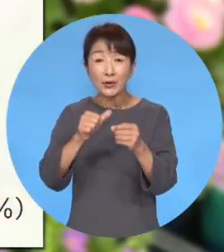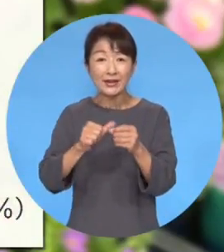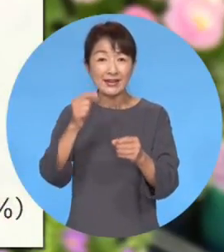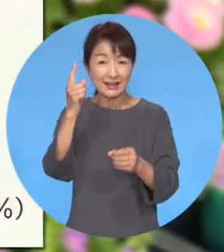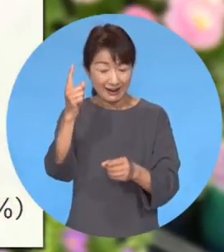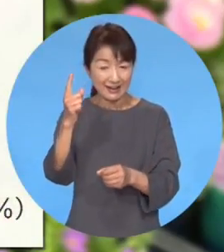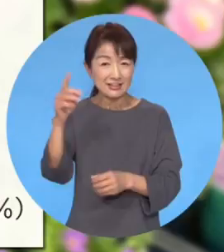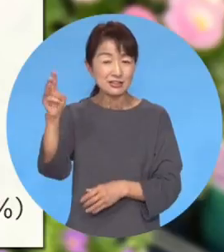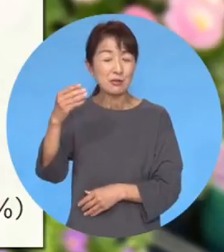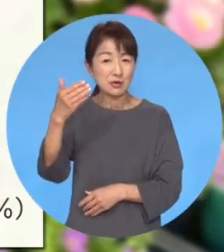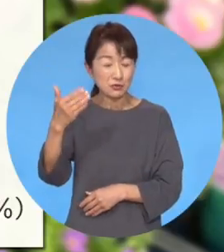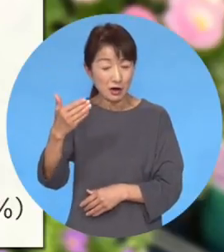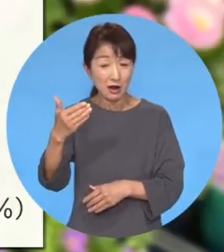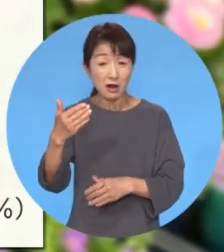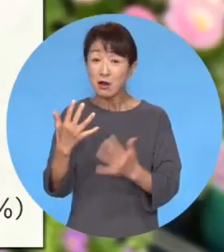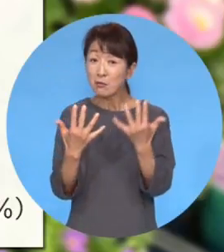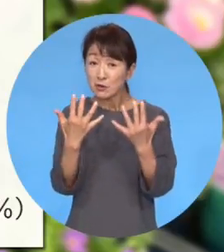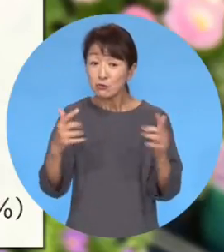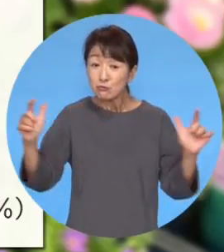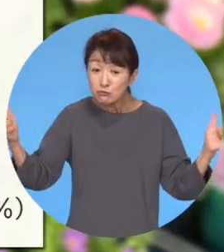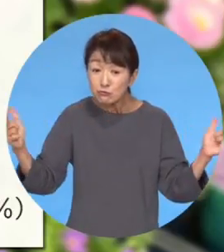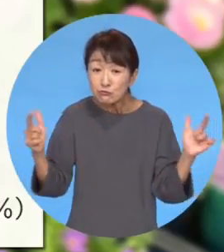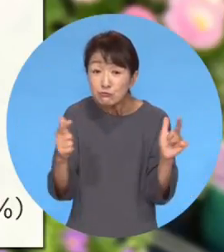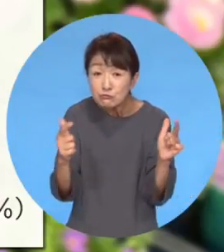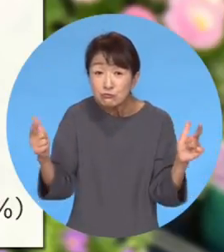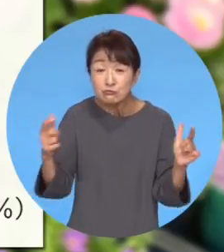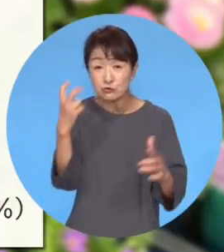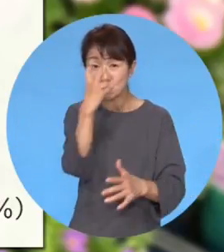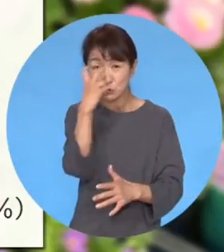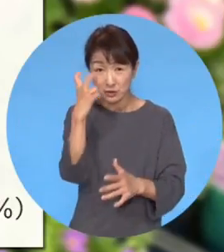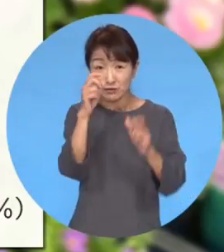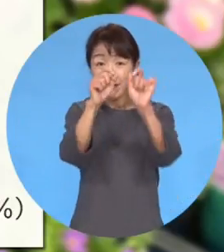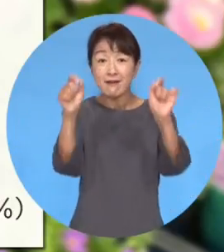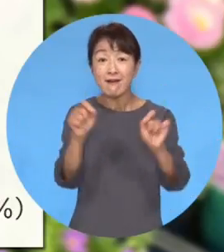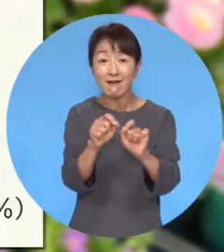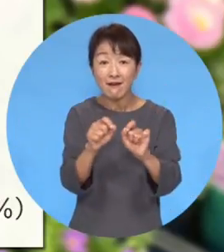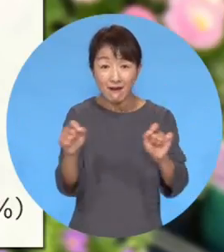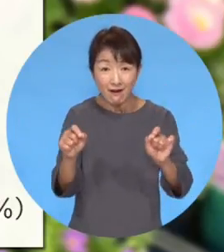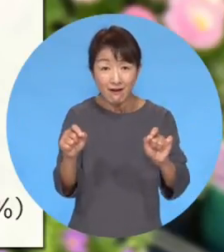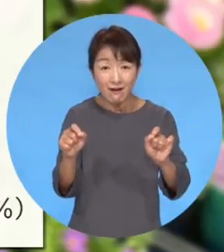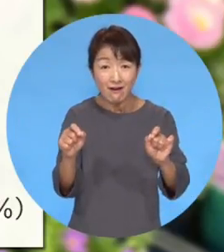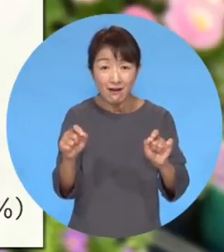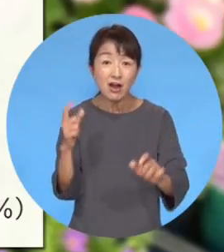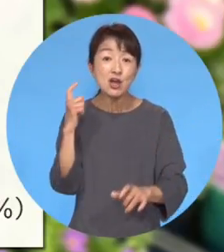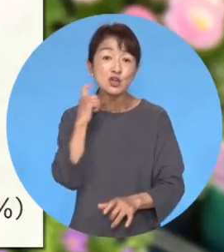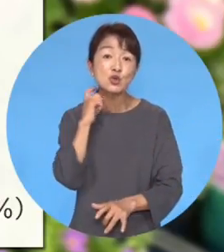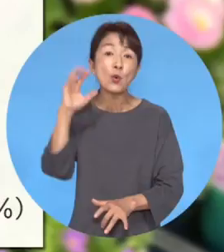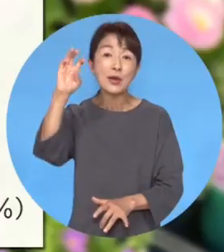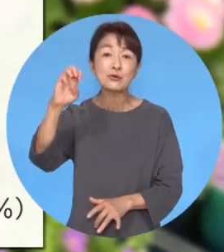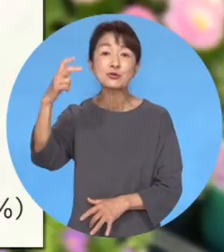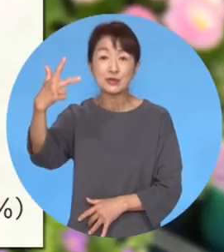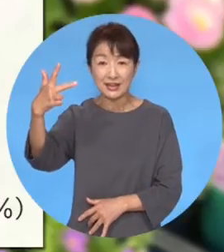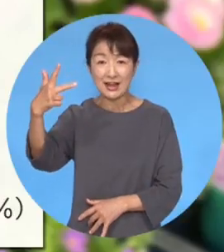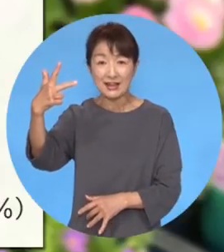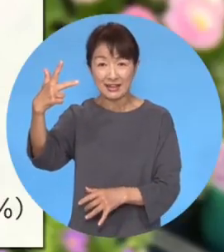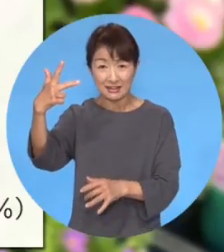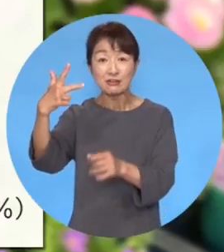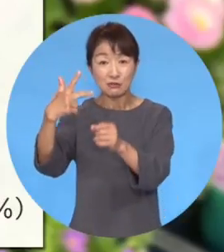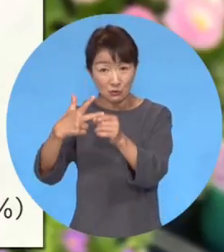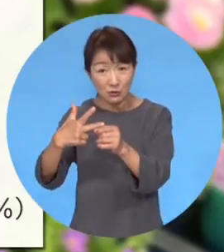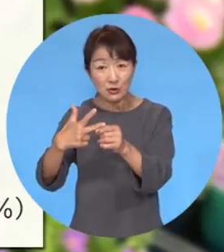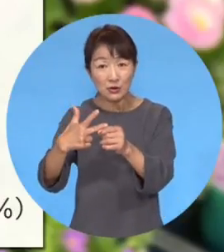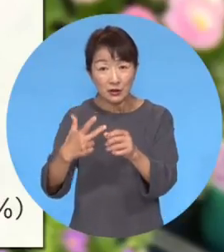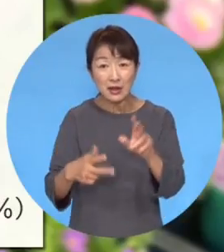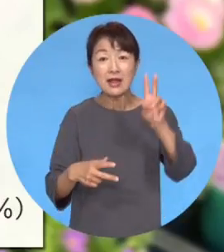5年に一度区が行っている緑の実態調査によると、調査を始めた昭和47年